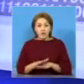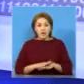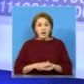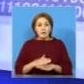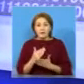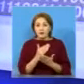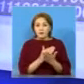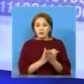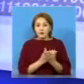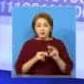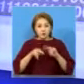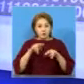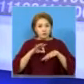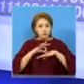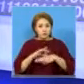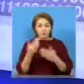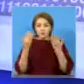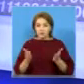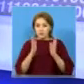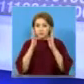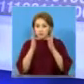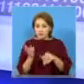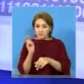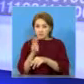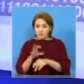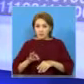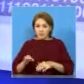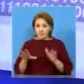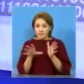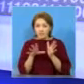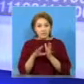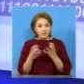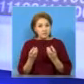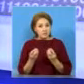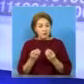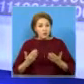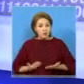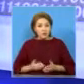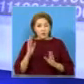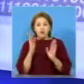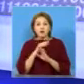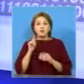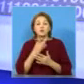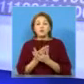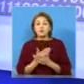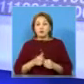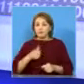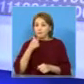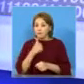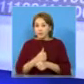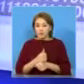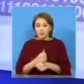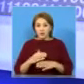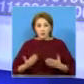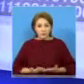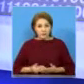мемлекеттік бағдарлама арқылы құрылыс жүрді. Бүгін тікелей жерге шыққан облыстық энергетика және тұрғын үй коммуналдық шаруашылық басқармасының басшысы